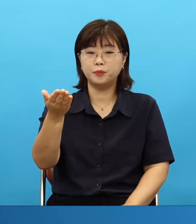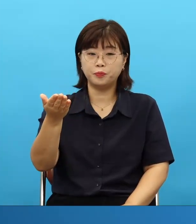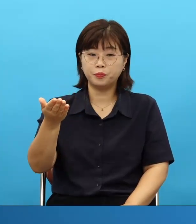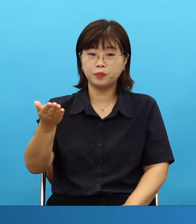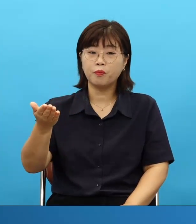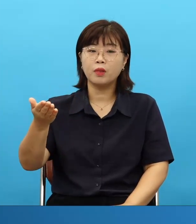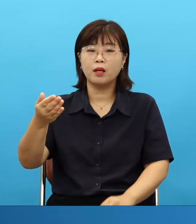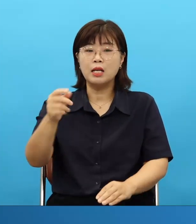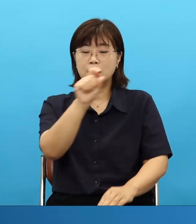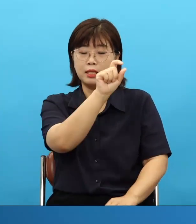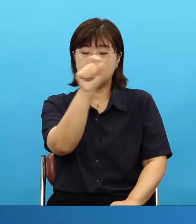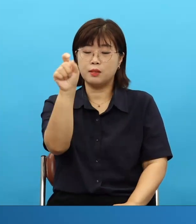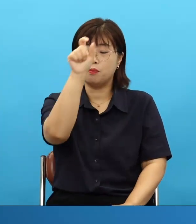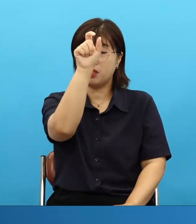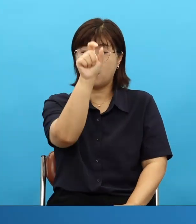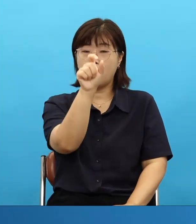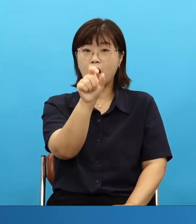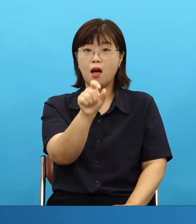있으랴.